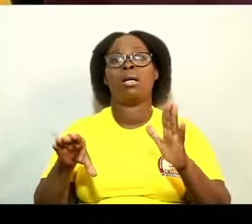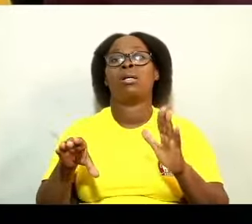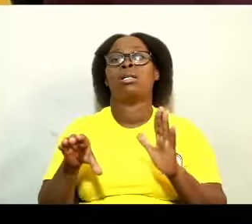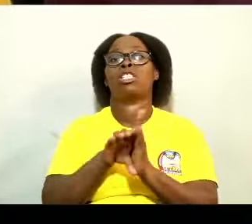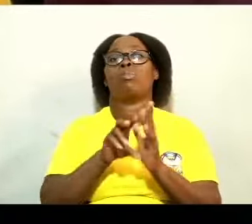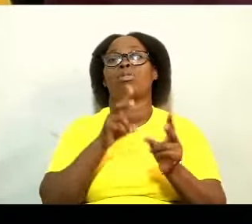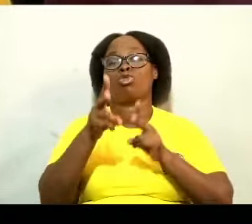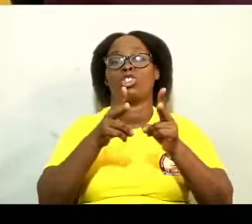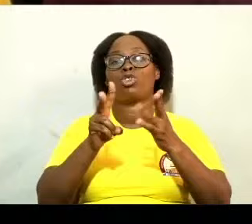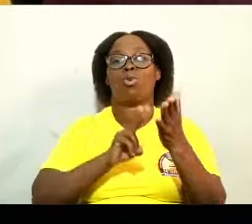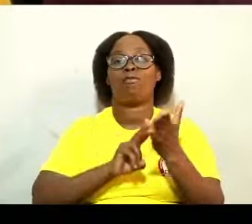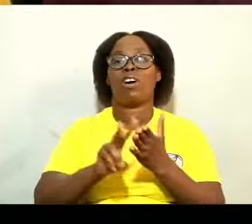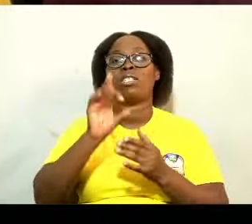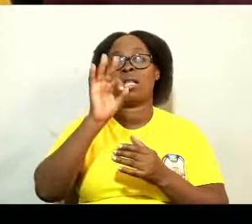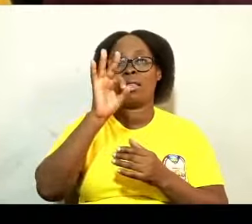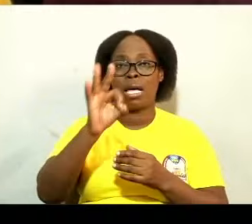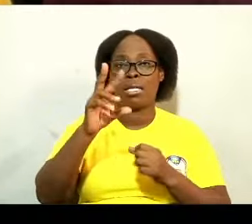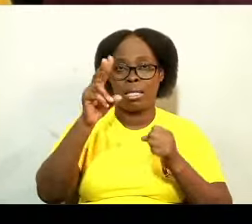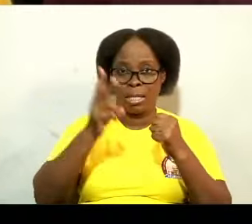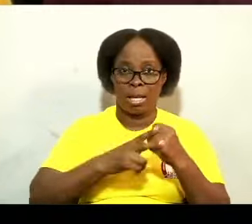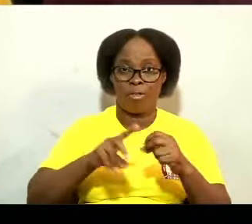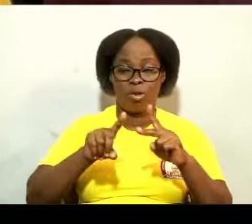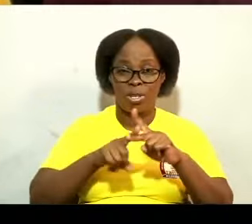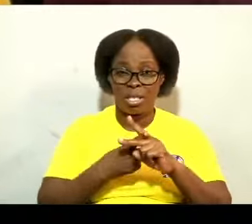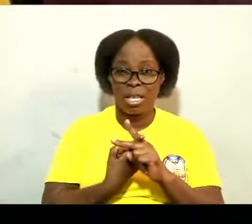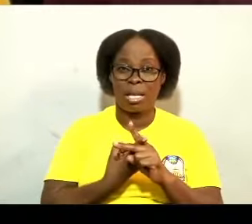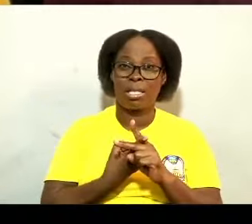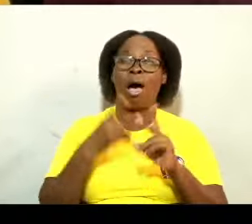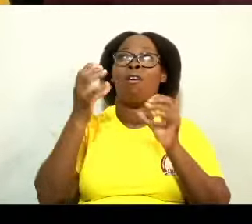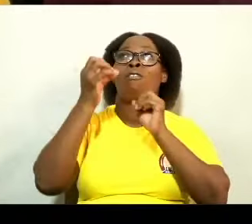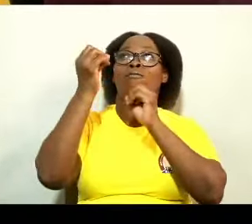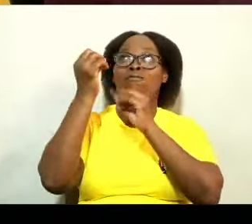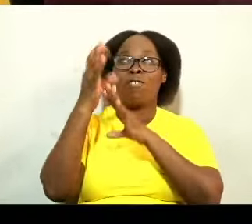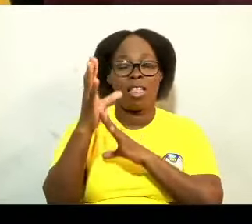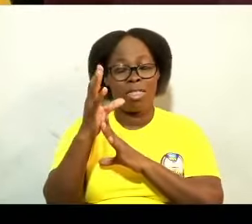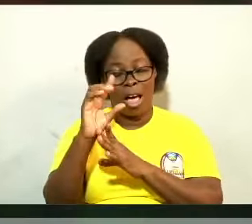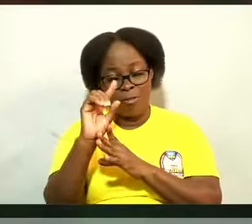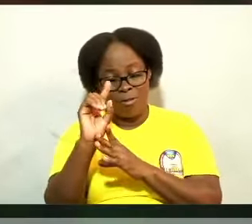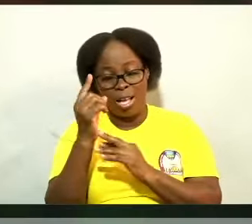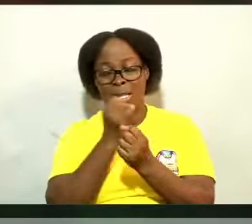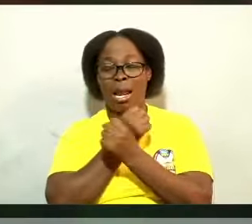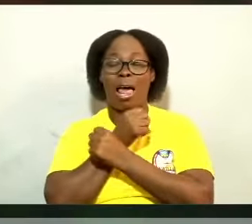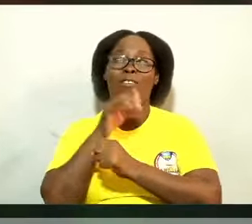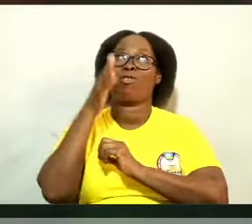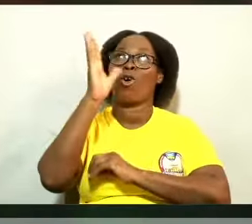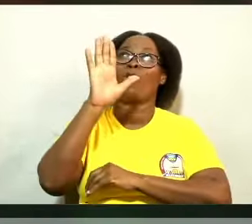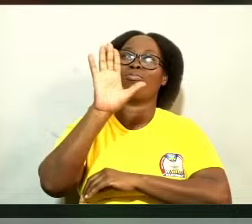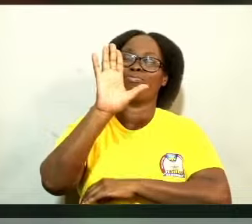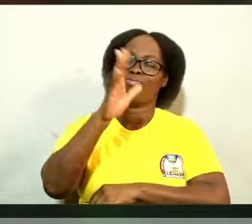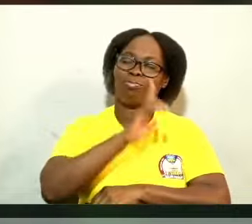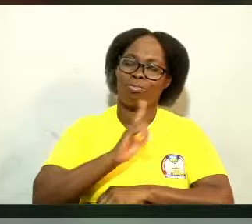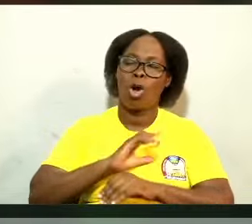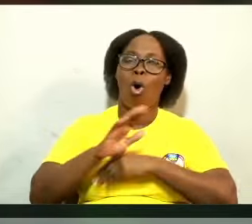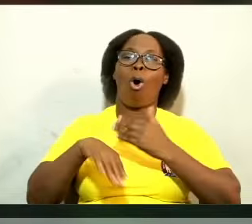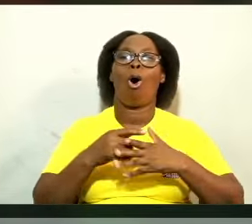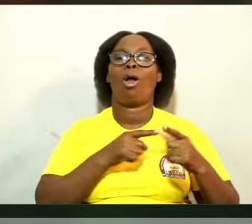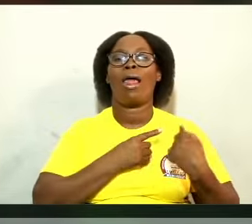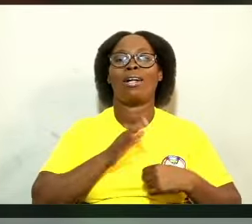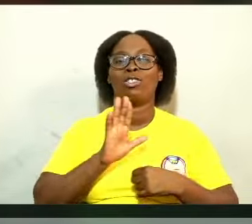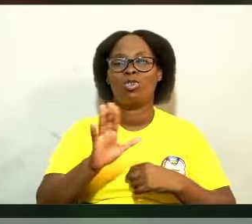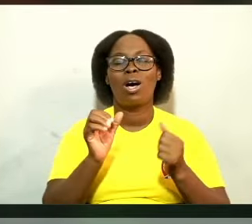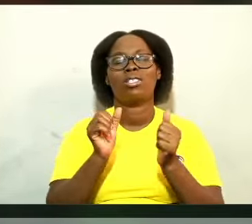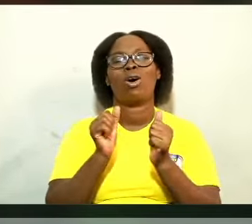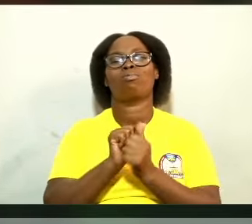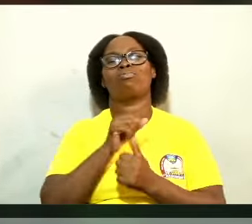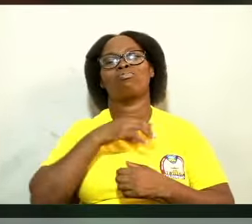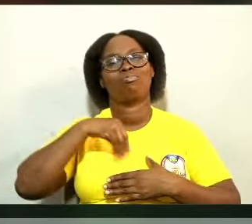22:37, tuanze na ubao wa kwanza. Pende Bwana Mungu wako kwa moyo wako wote na kwa roho yako